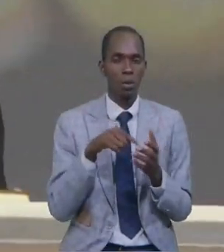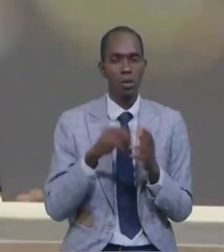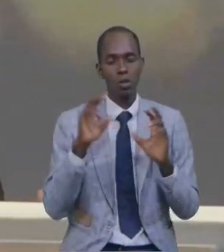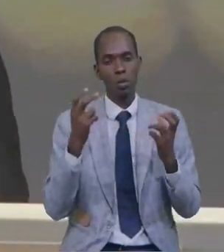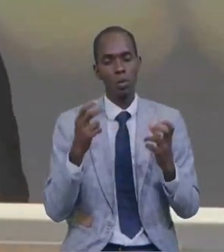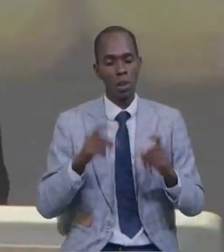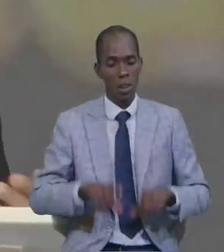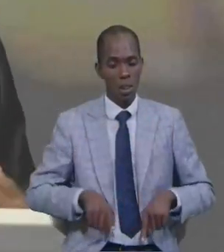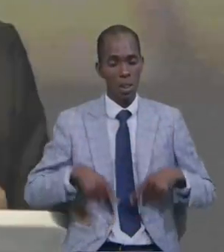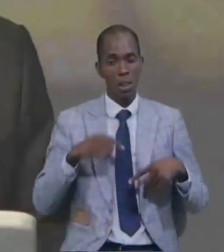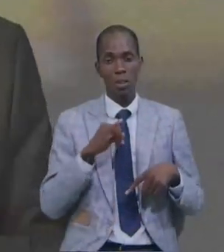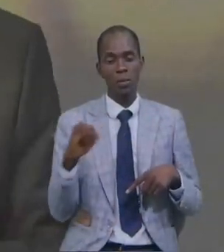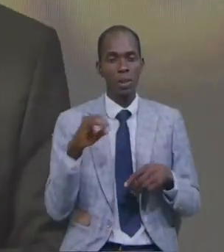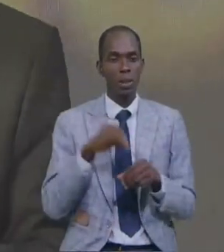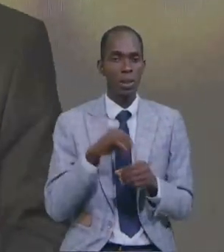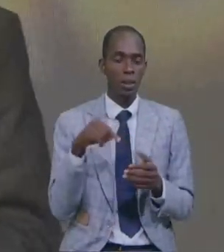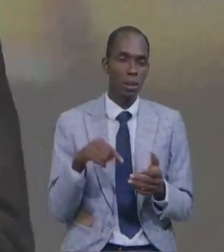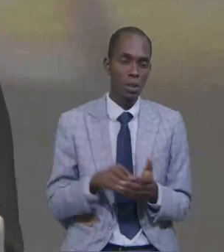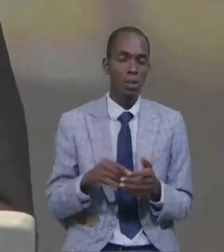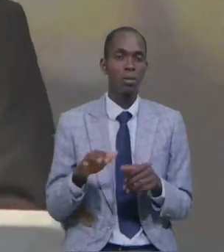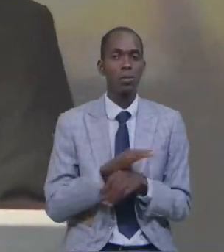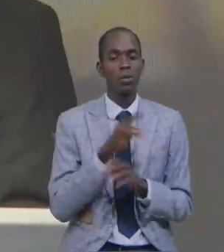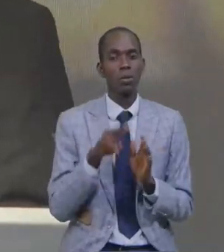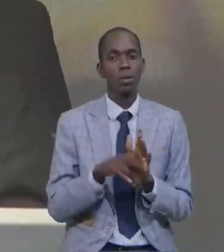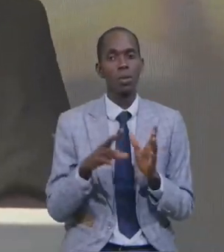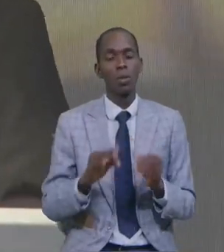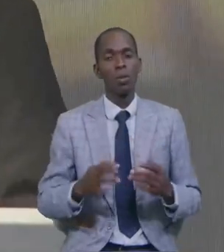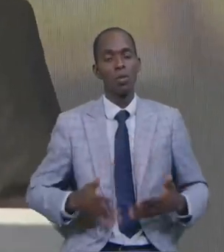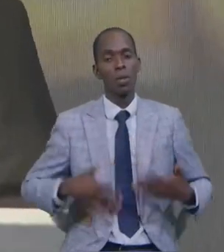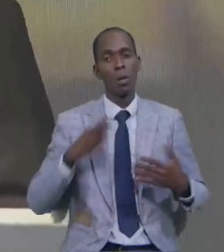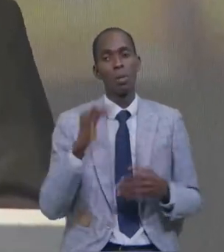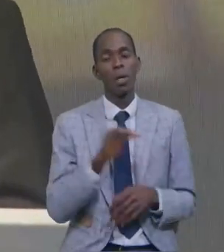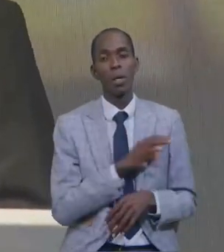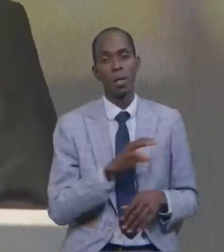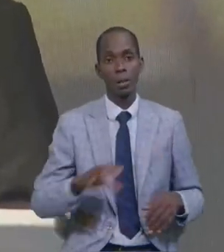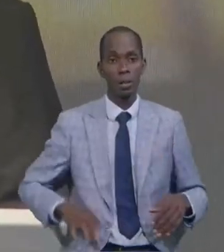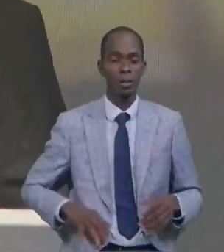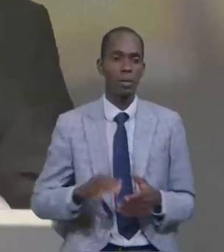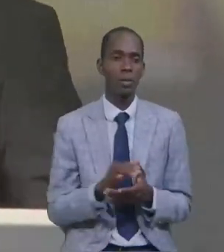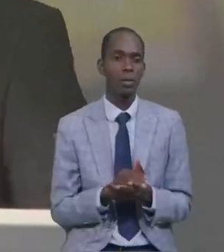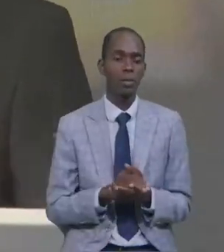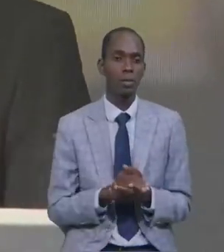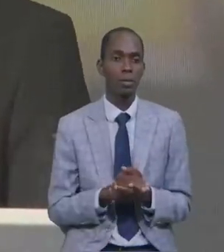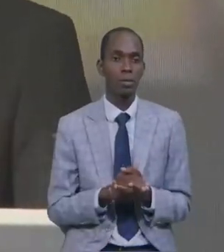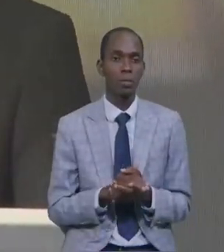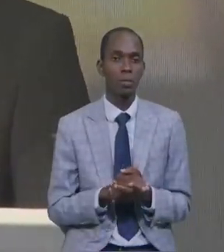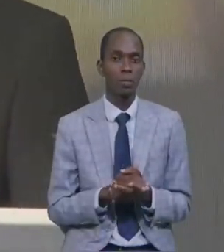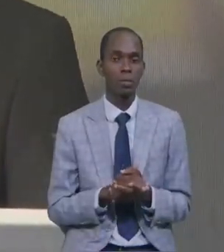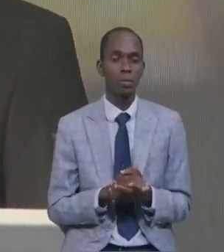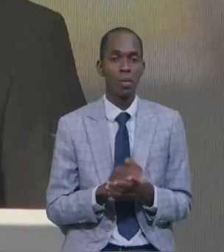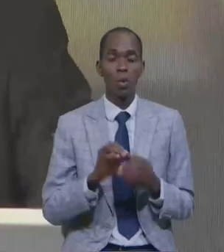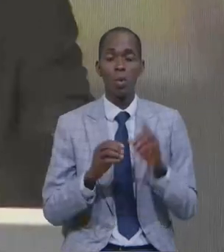Premièrement, le salut. Deuxièmement, la sanctification. Trois,